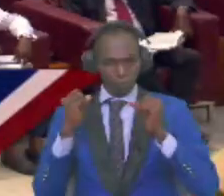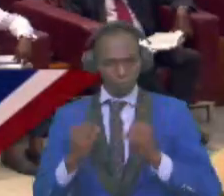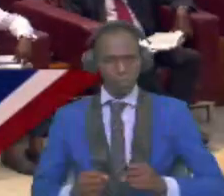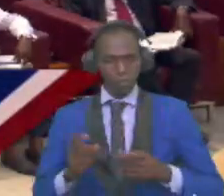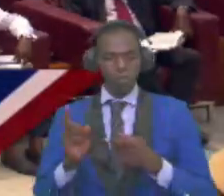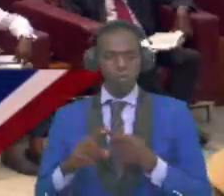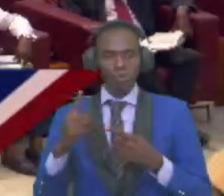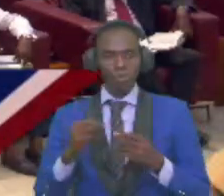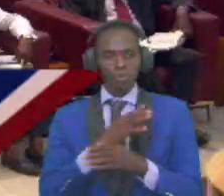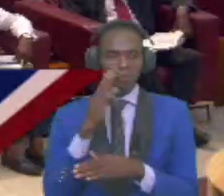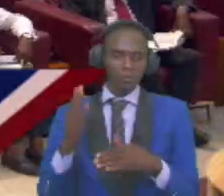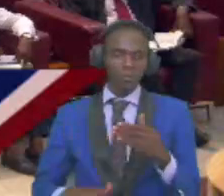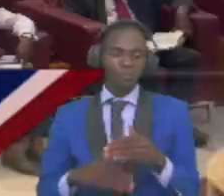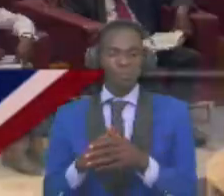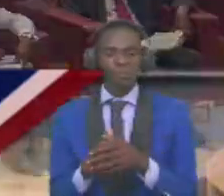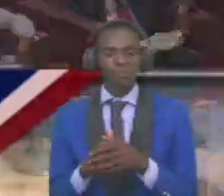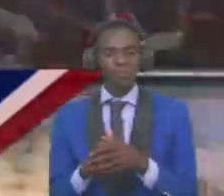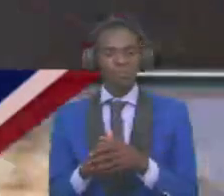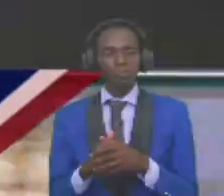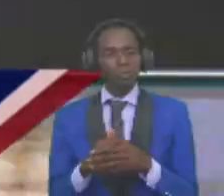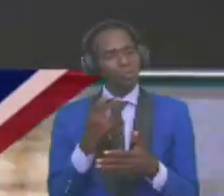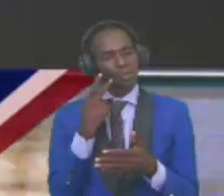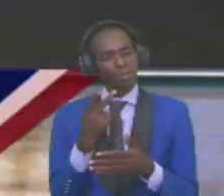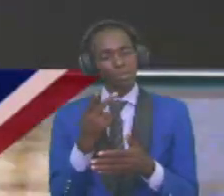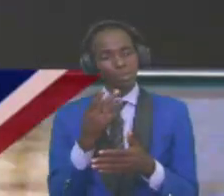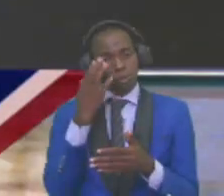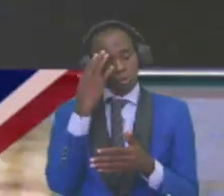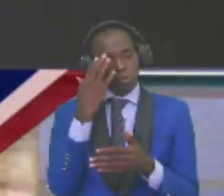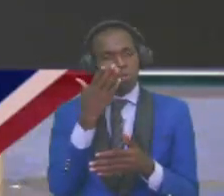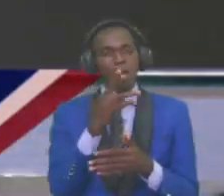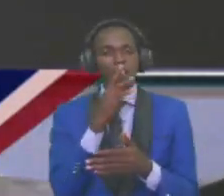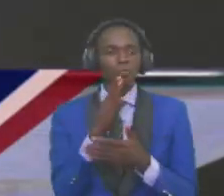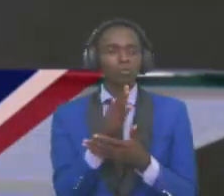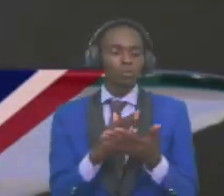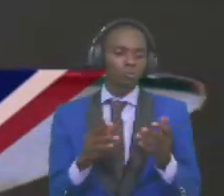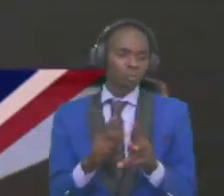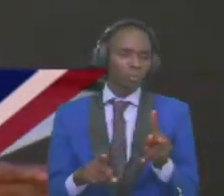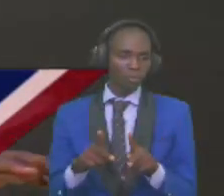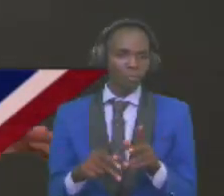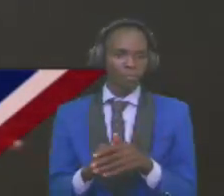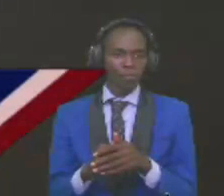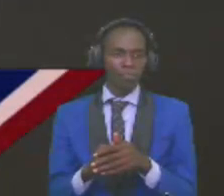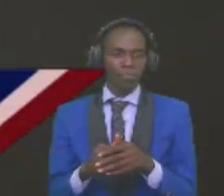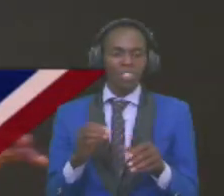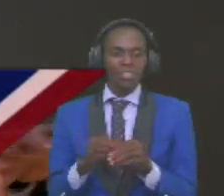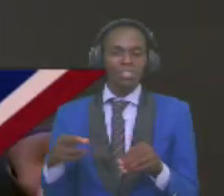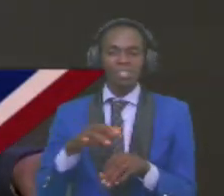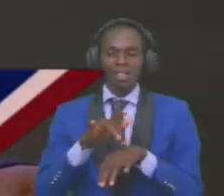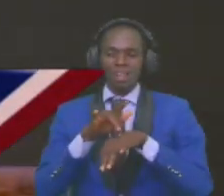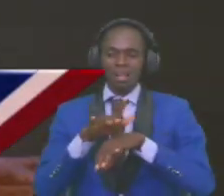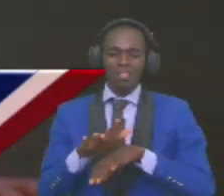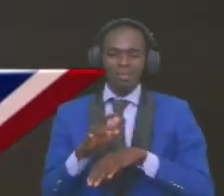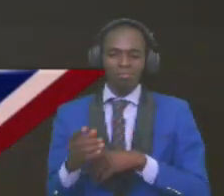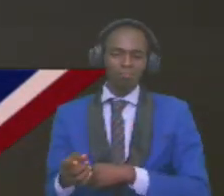fermeté jusqu'à la fin vous savez il y a des gens et